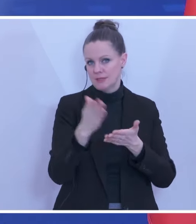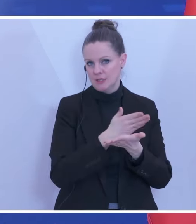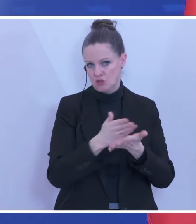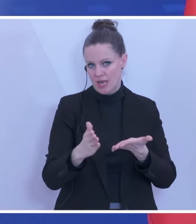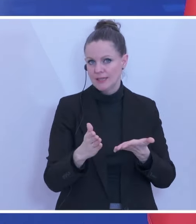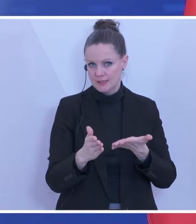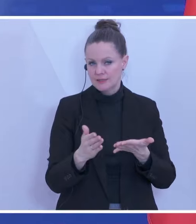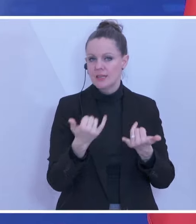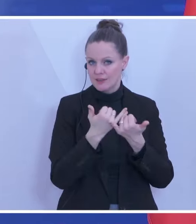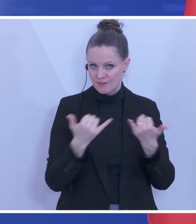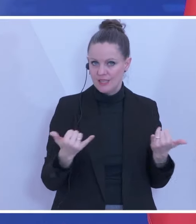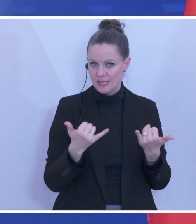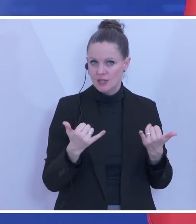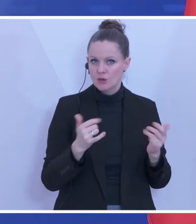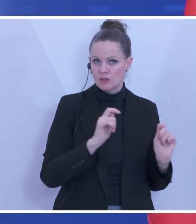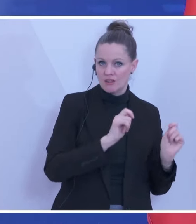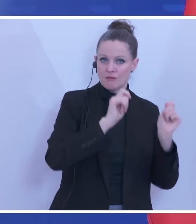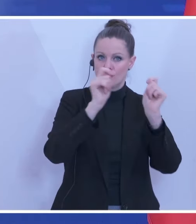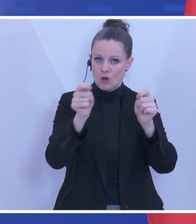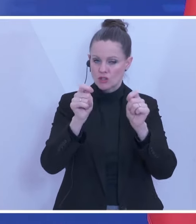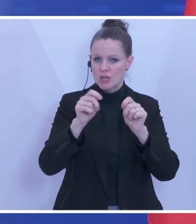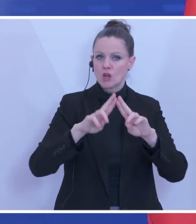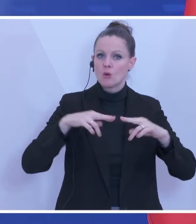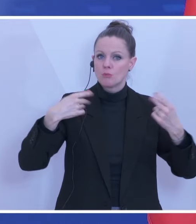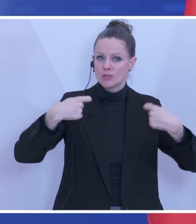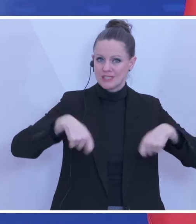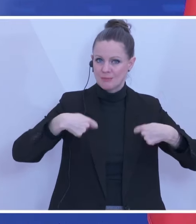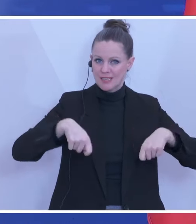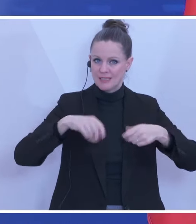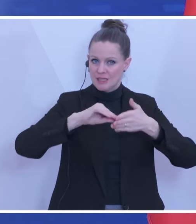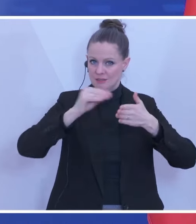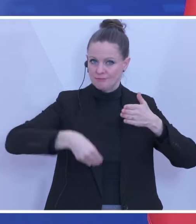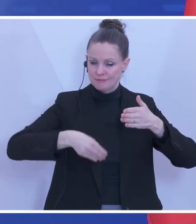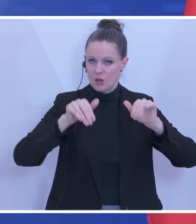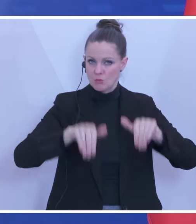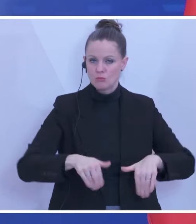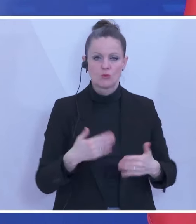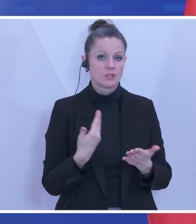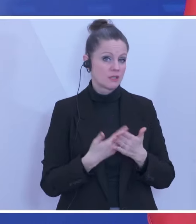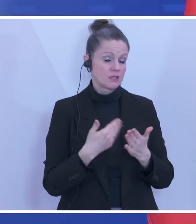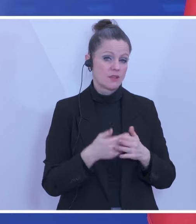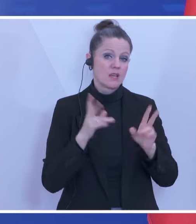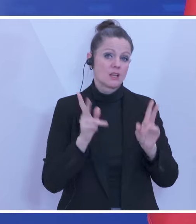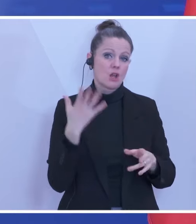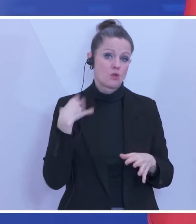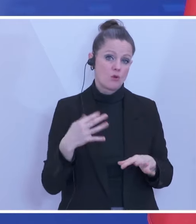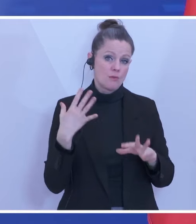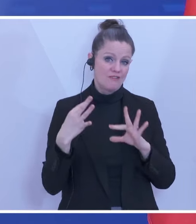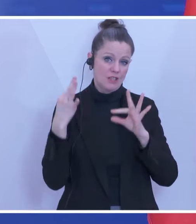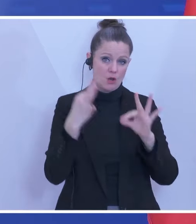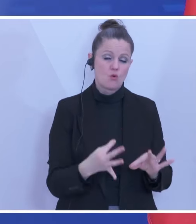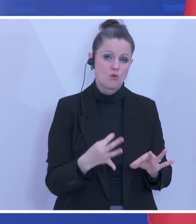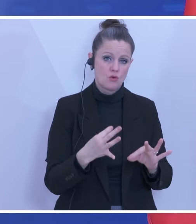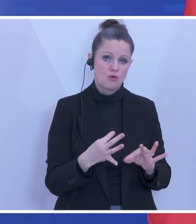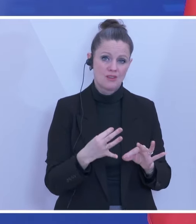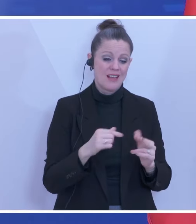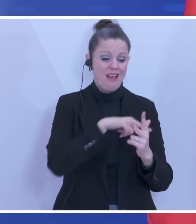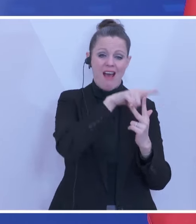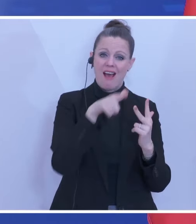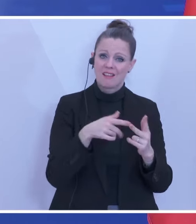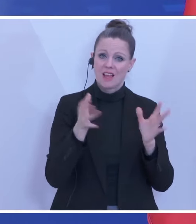dann darüber und schlägt es dem Bundespräsidenten zur Unterfertigung auch vor. Und ich kann nur das noch einmal betonen. Das sind alles geeignete